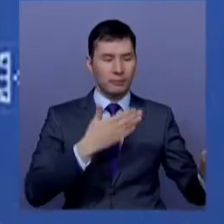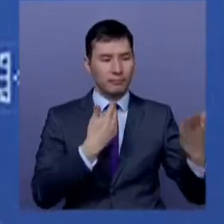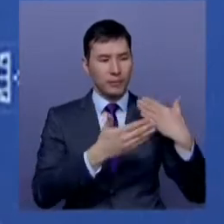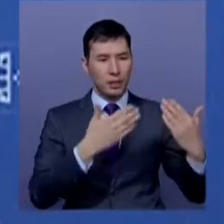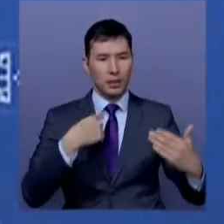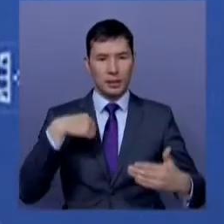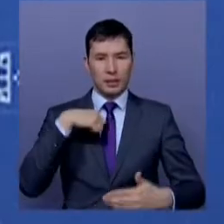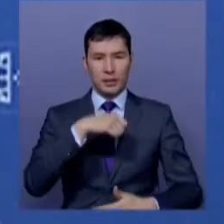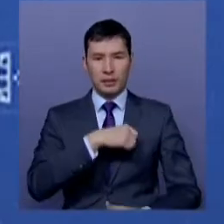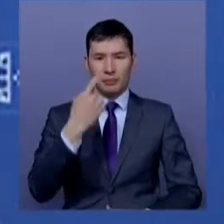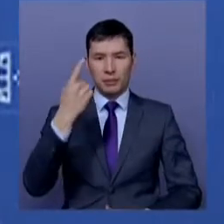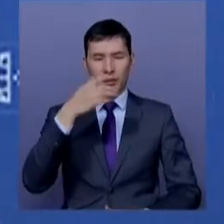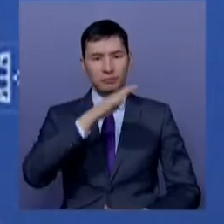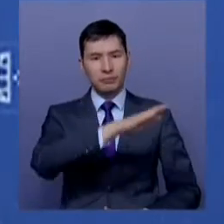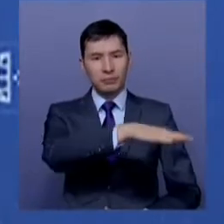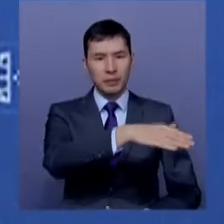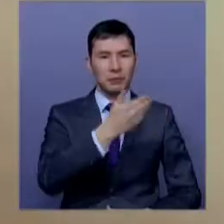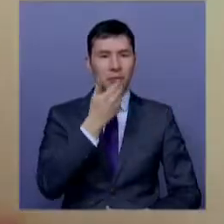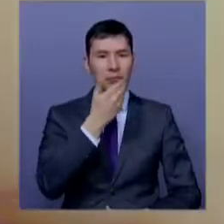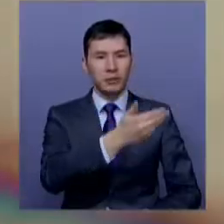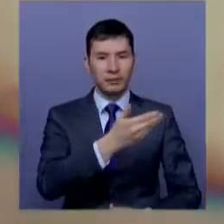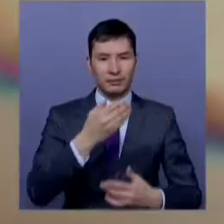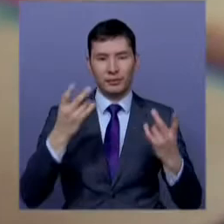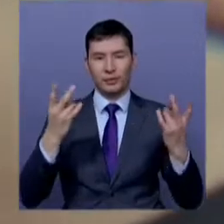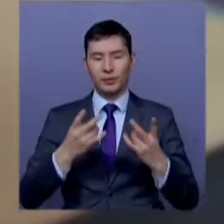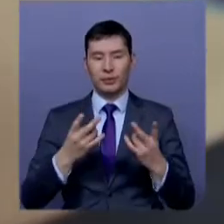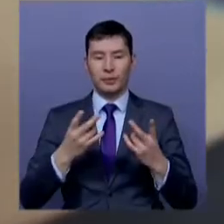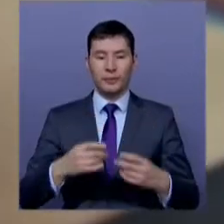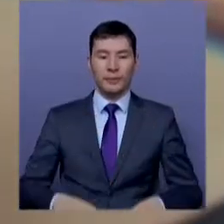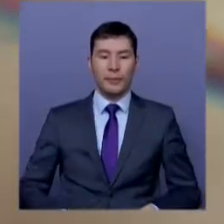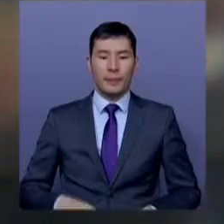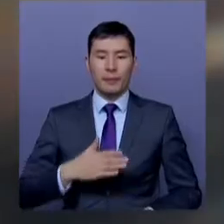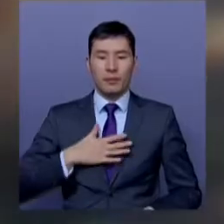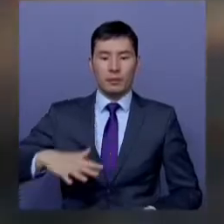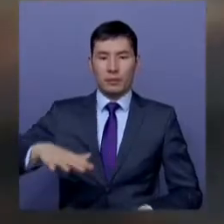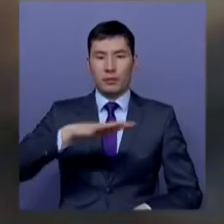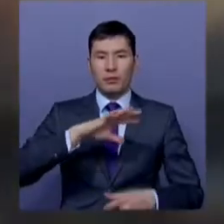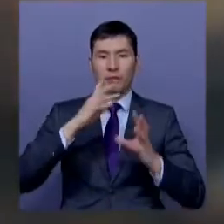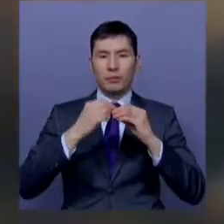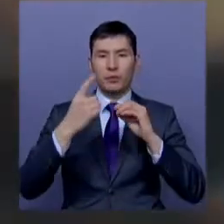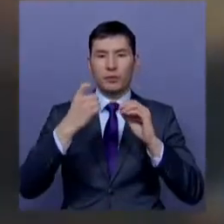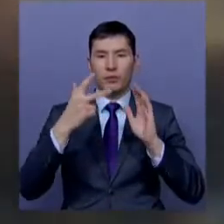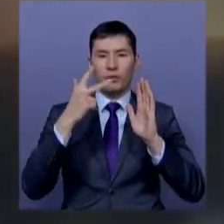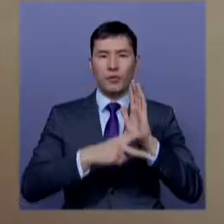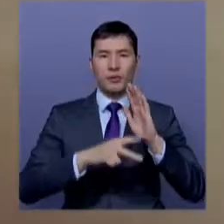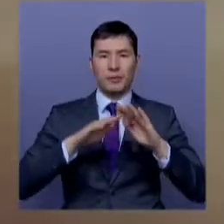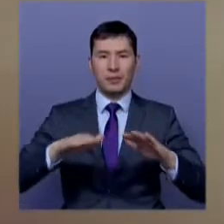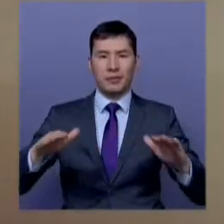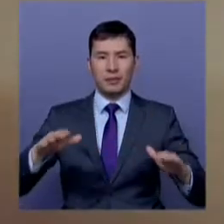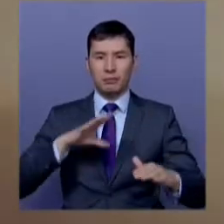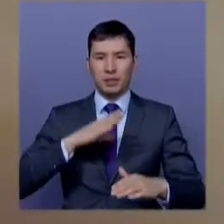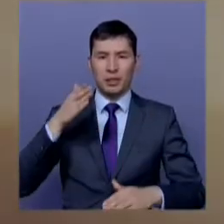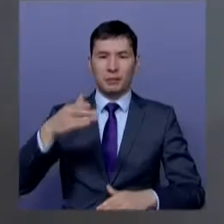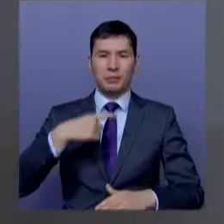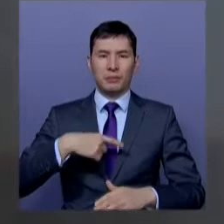сұрағына уақытылы әрі анық жауап алып отыруы керек. Жалпы елімізде былтыр кәмелетке толмаған 180 бала өз-өзіне қол жұмсаған, ал